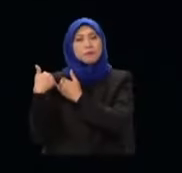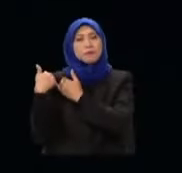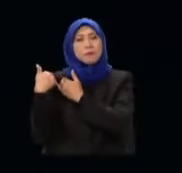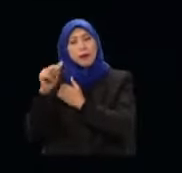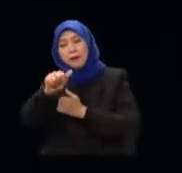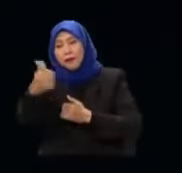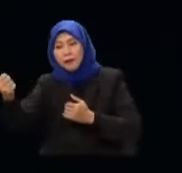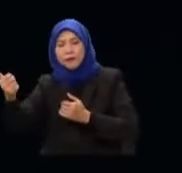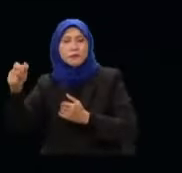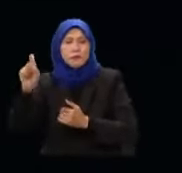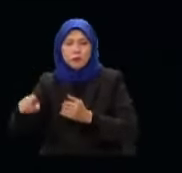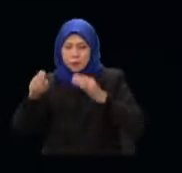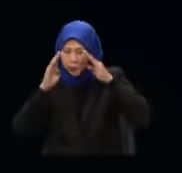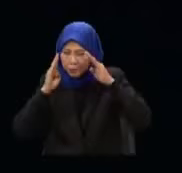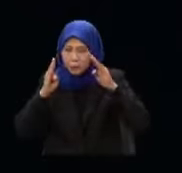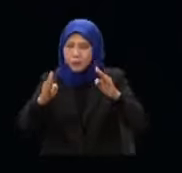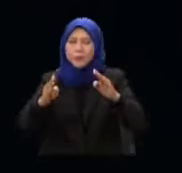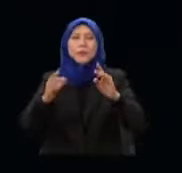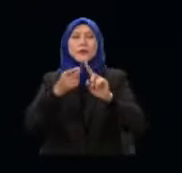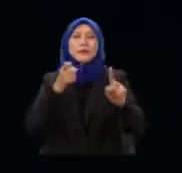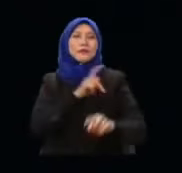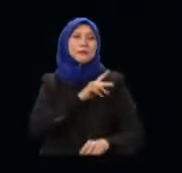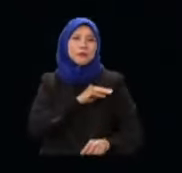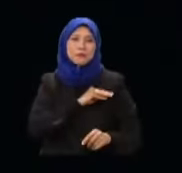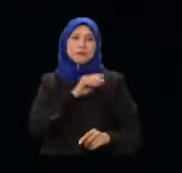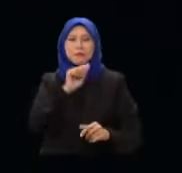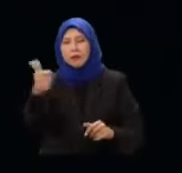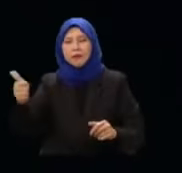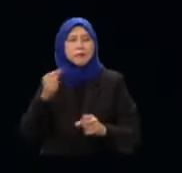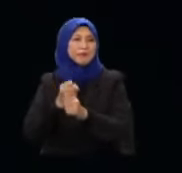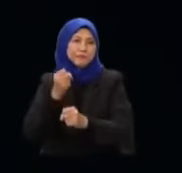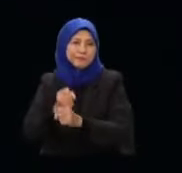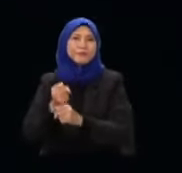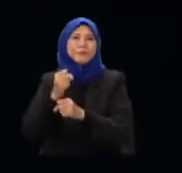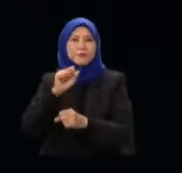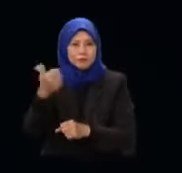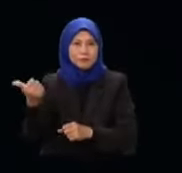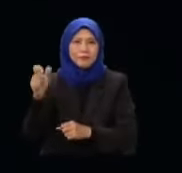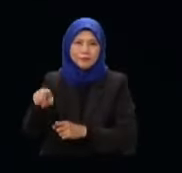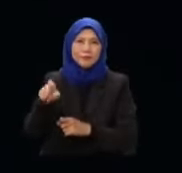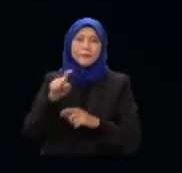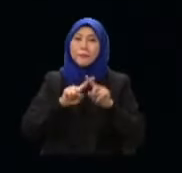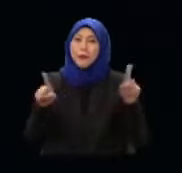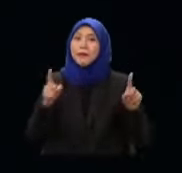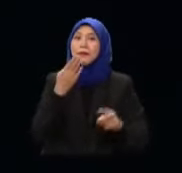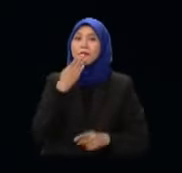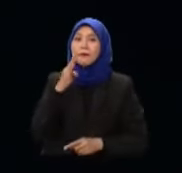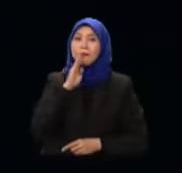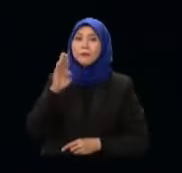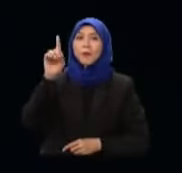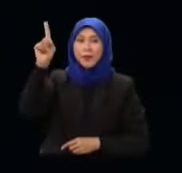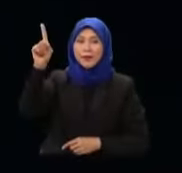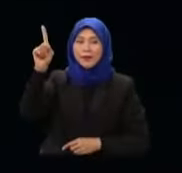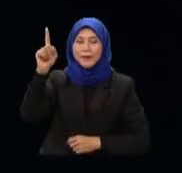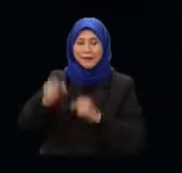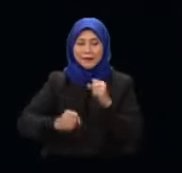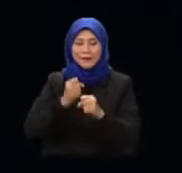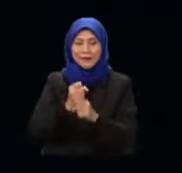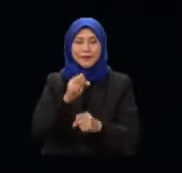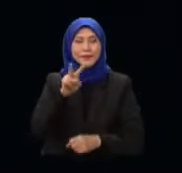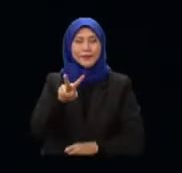peranan lain yang perlu dilaksanakan oleh pihak Kementerian yang tersebut pada waktu itu dan alhamdulillah pada tahun